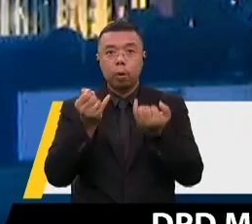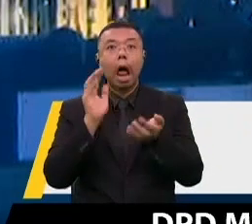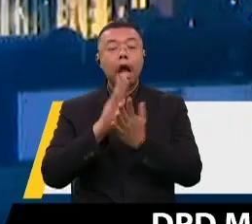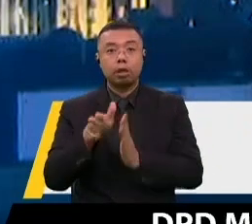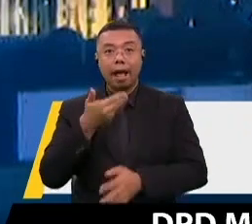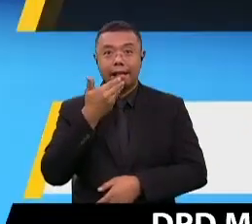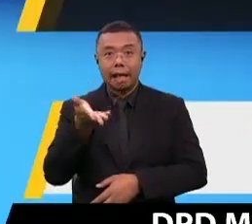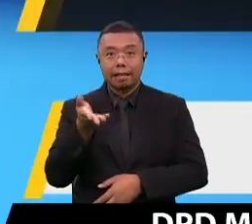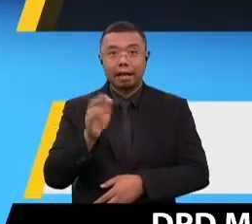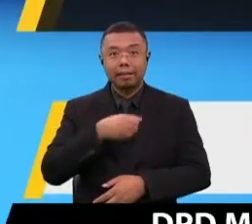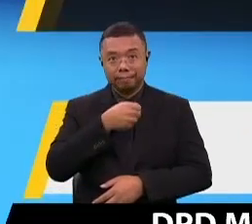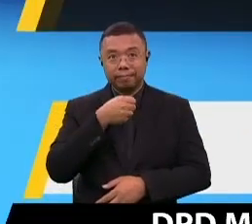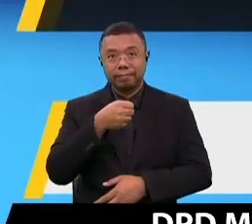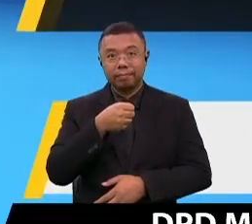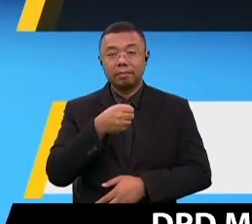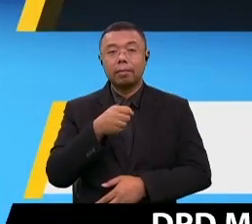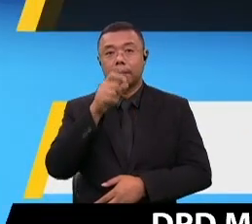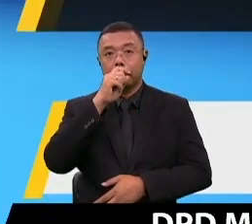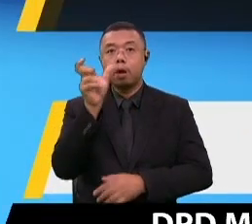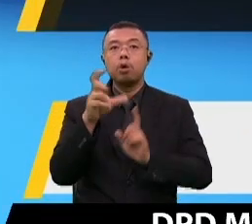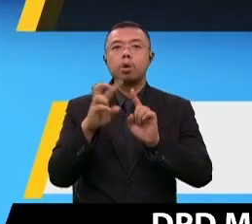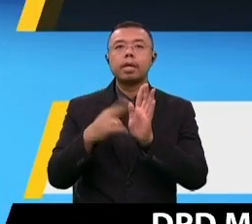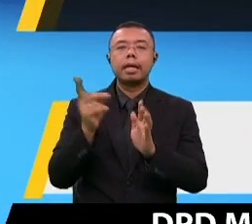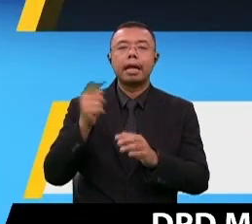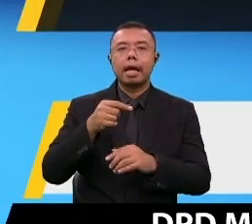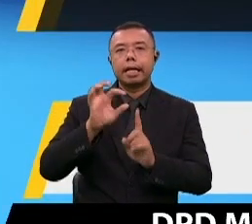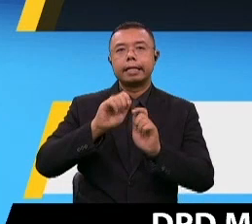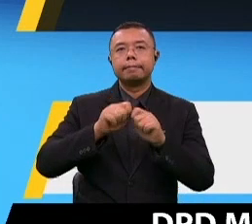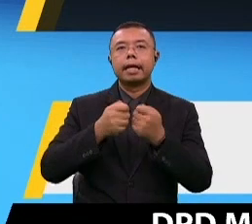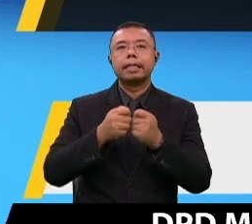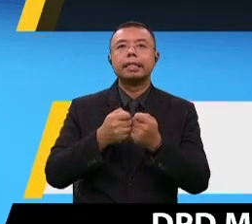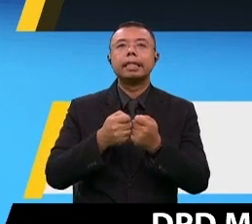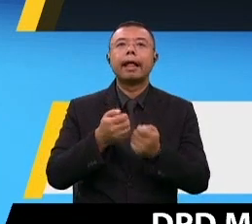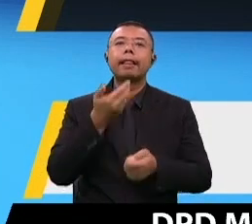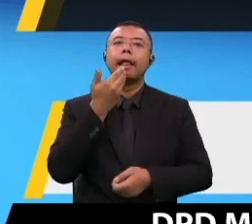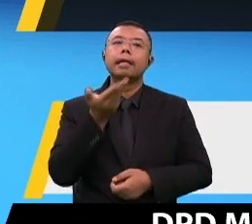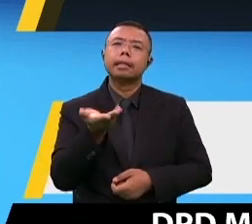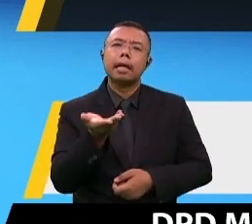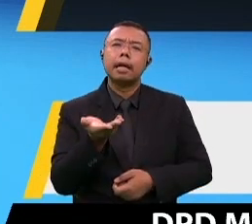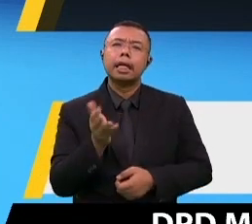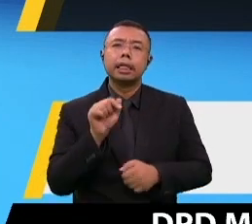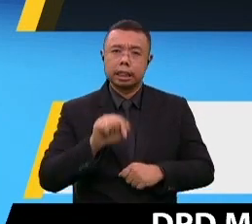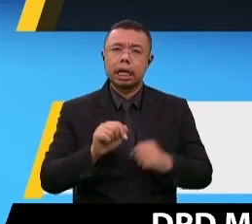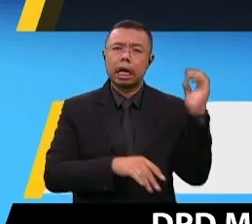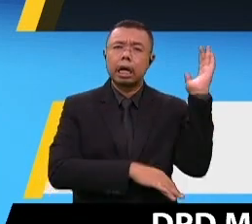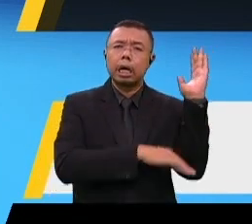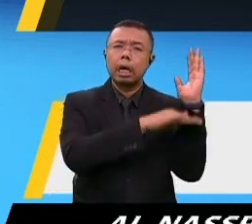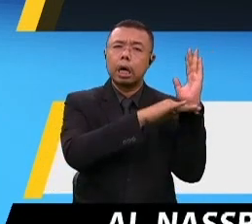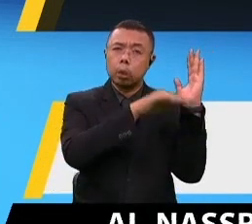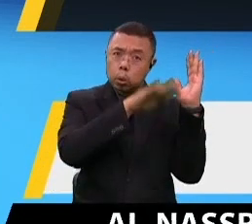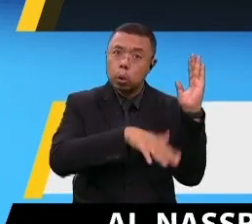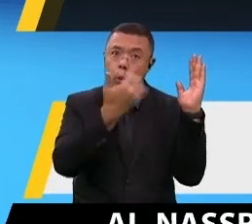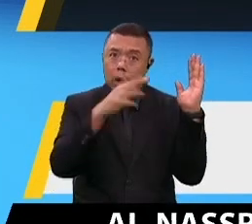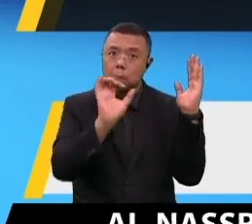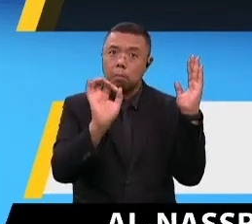sudah terhubung dengan koresponden MJM Udin Ali Nani dari Pati Jawa Tengah Mas Udin Seperti apa ketinggian air hingga malam ini belum juga